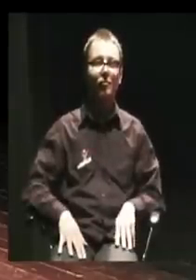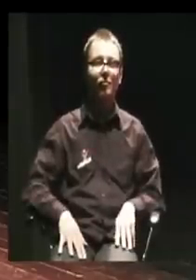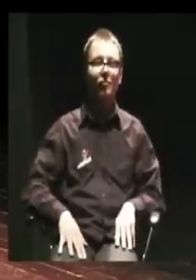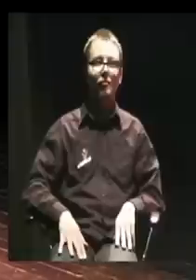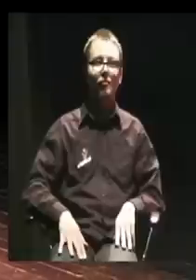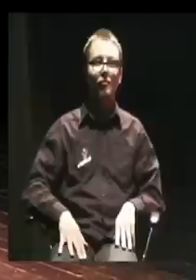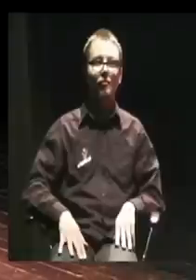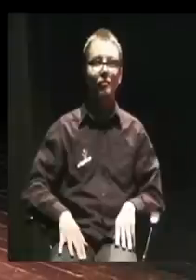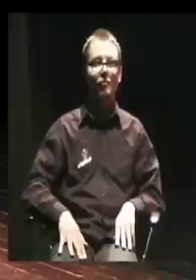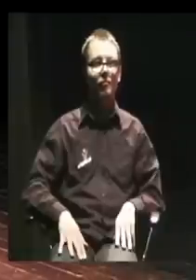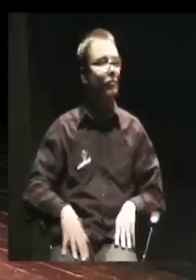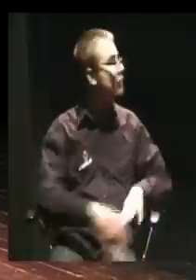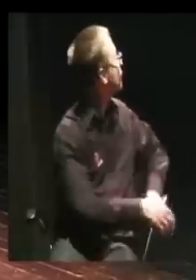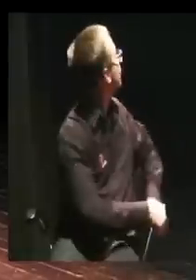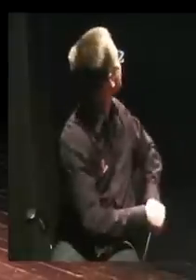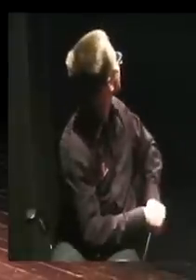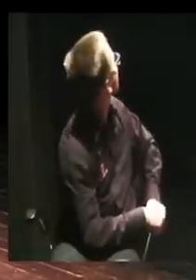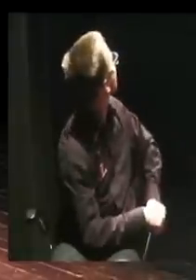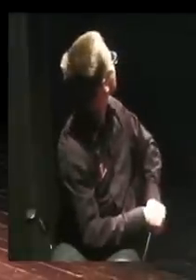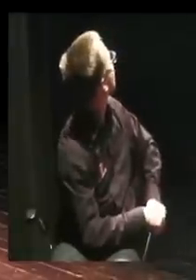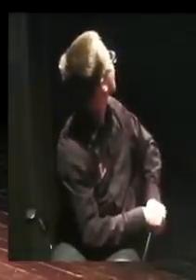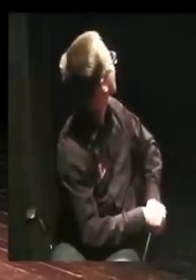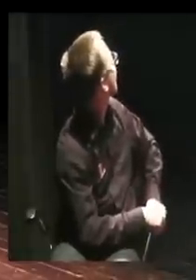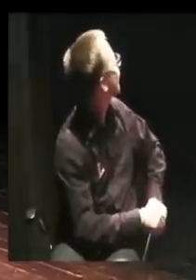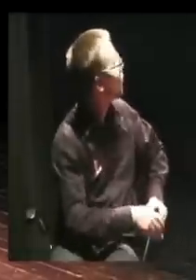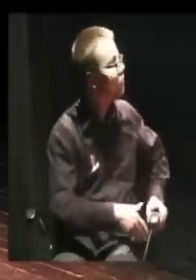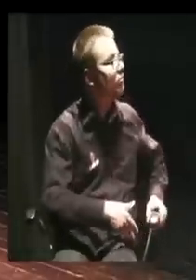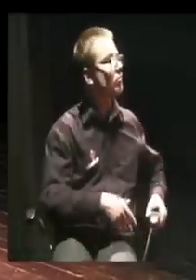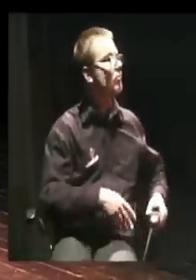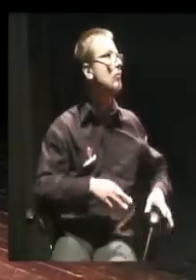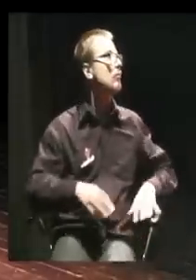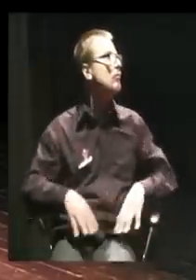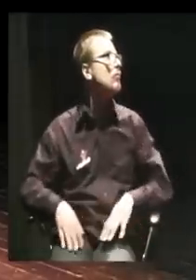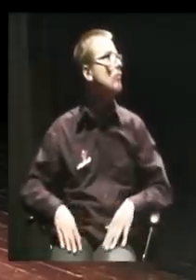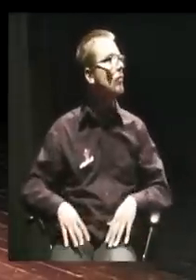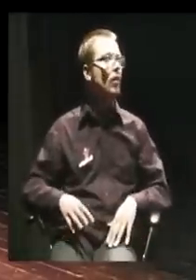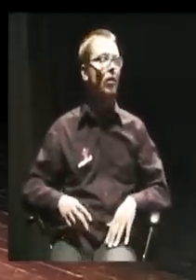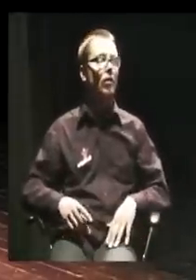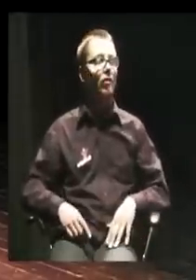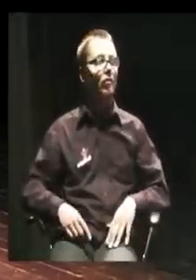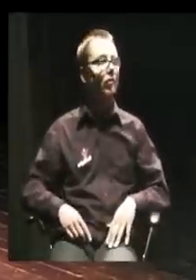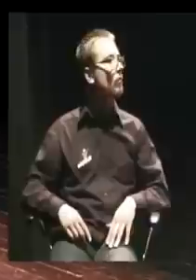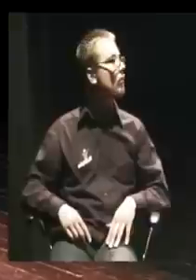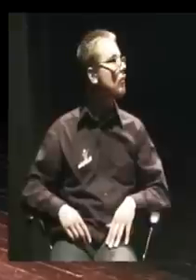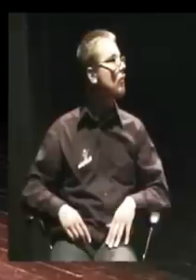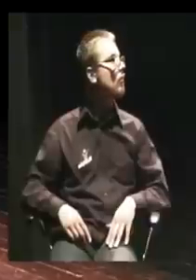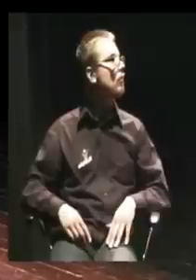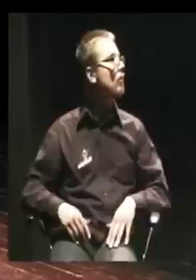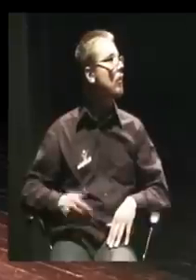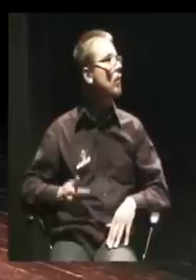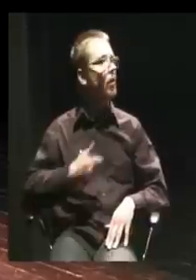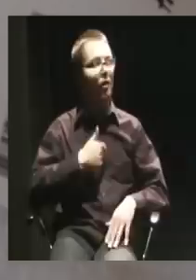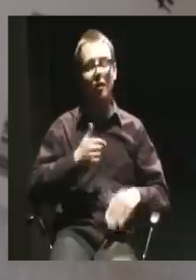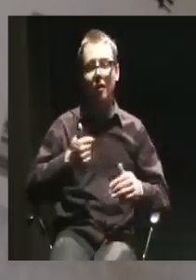zgodę na zorganizowanie koncertu. Natomiast tutaj była metka ze sklepu z H&M-u. Mogę elegancko powiedzieć,